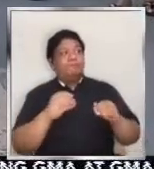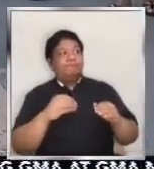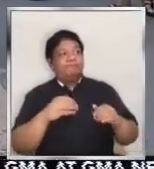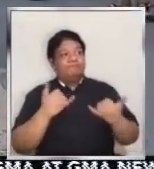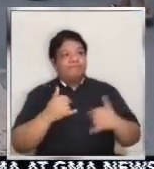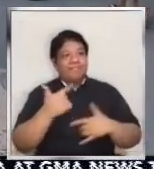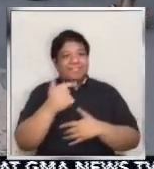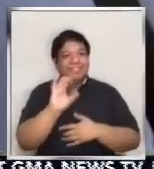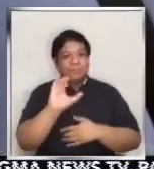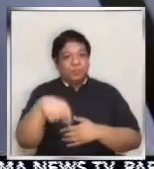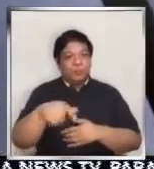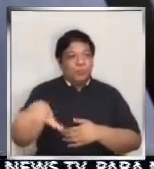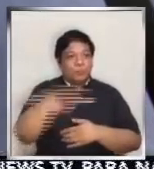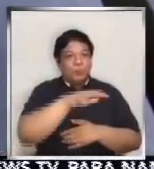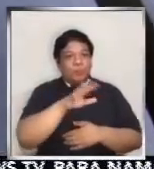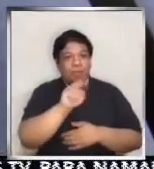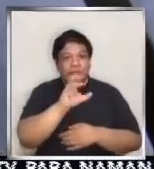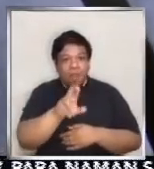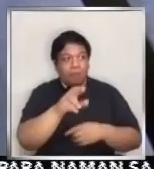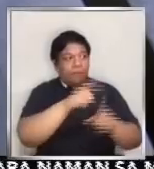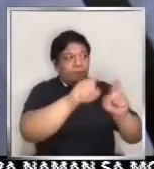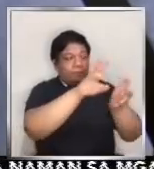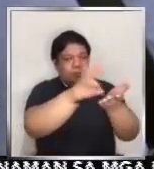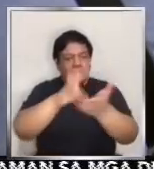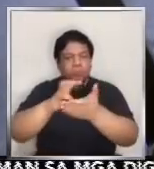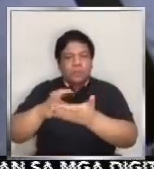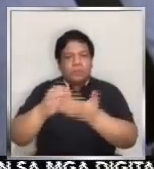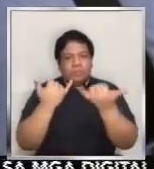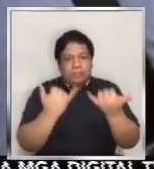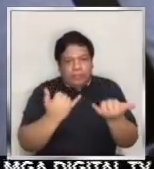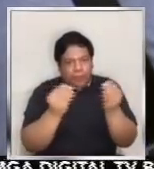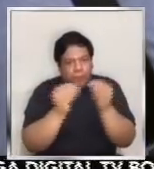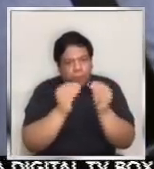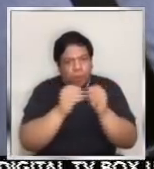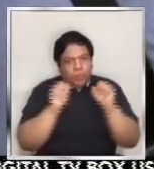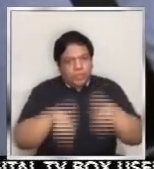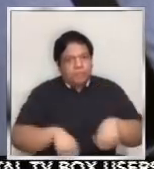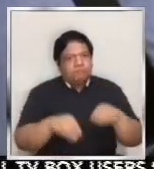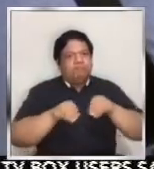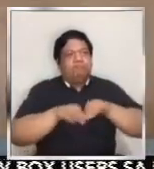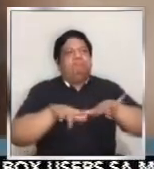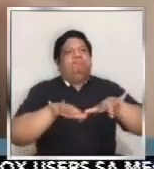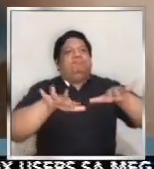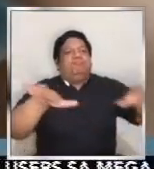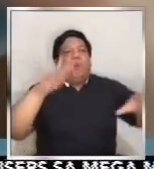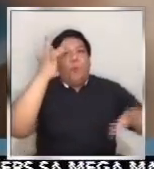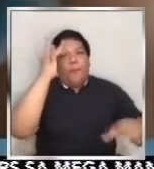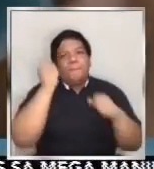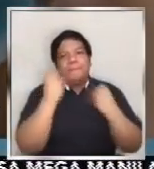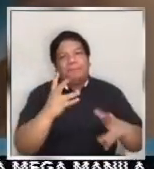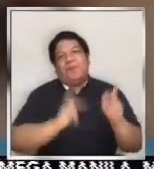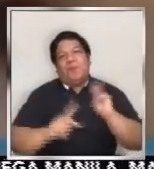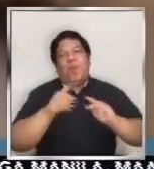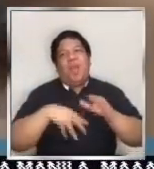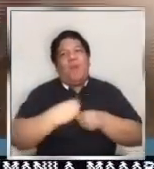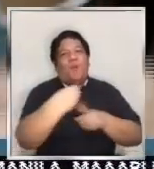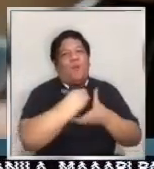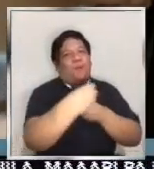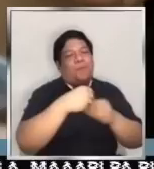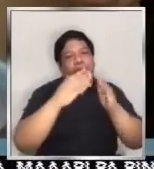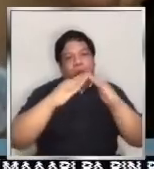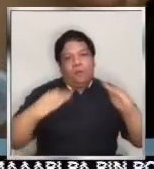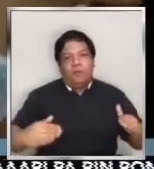iba pang mga lugar, mas malaki ang tsansa ng hawaan dahil mas marami na ang lumalabas. Gawin ng way of life, ika nga,